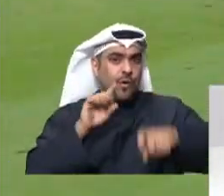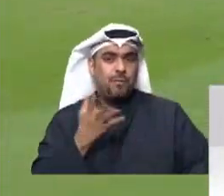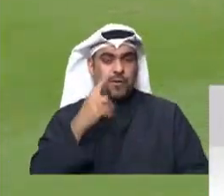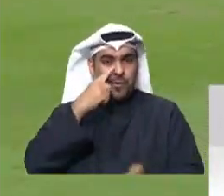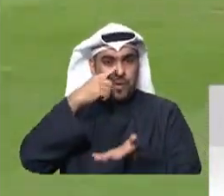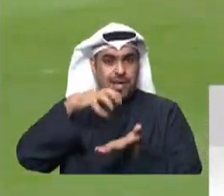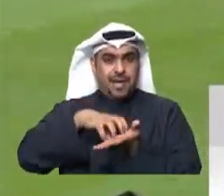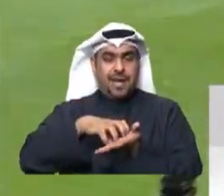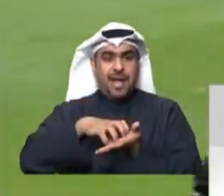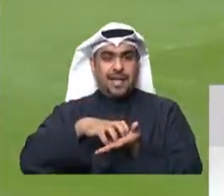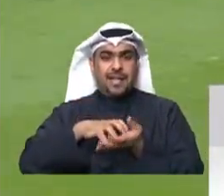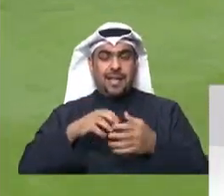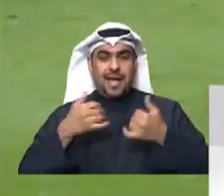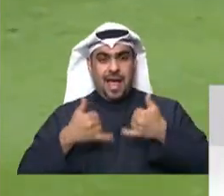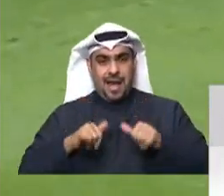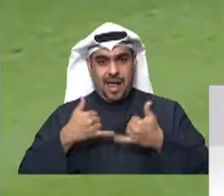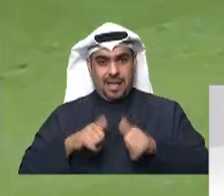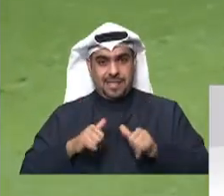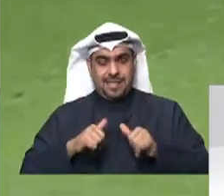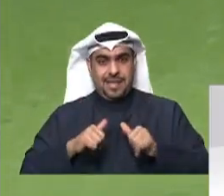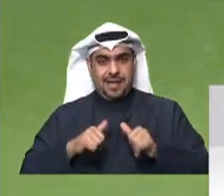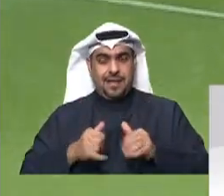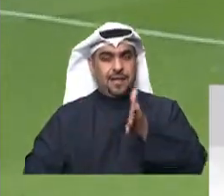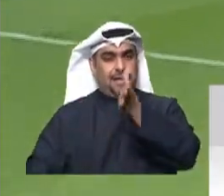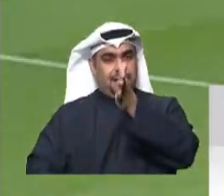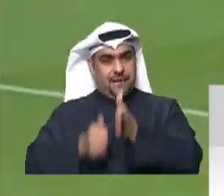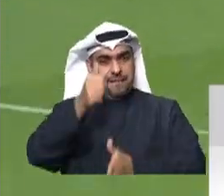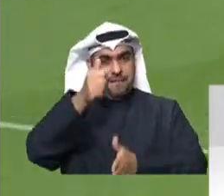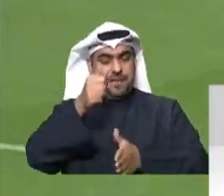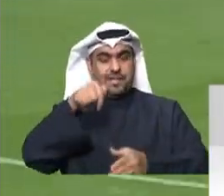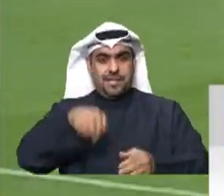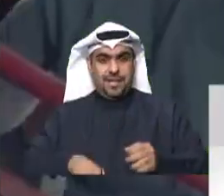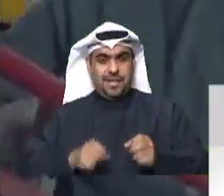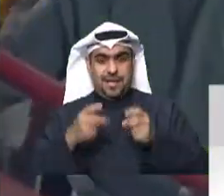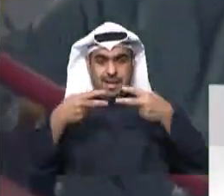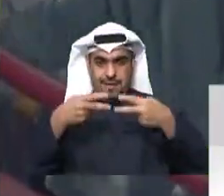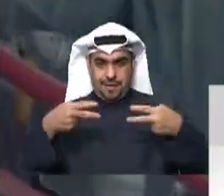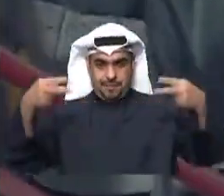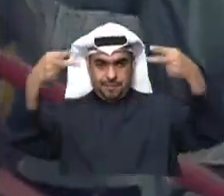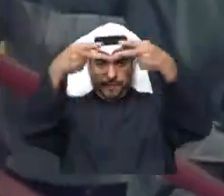صولا مانحا أبناء حولي بطاقة العبور إلى الدور قبل النهائي.